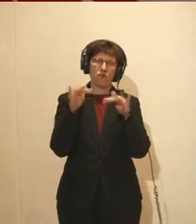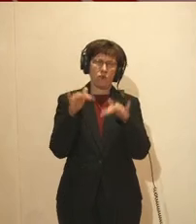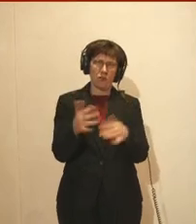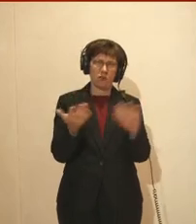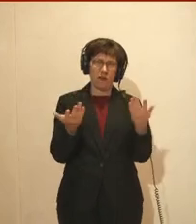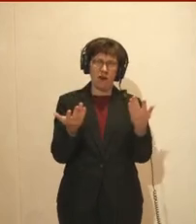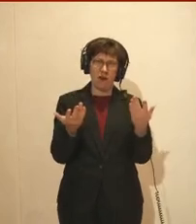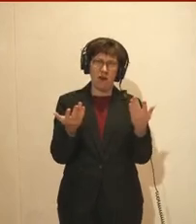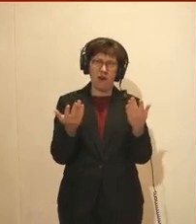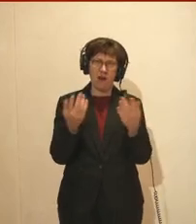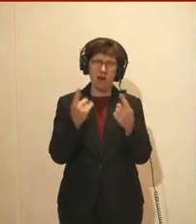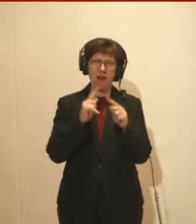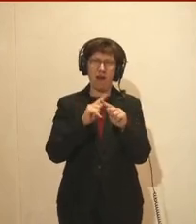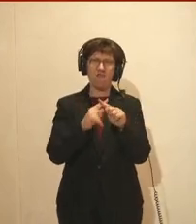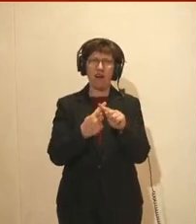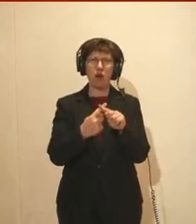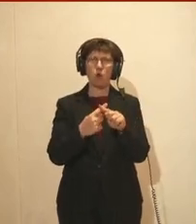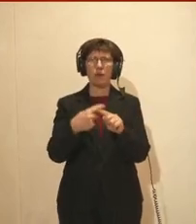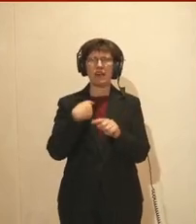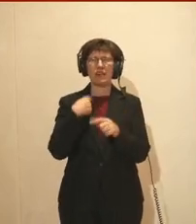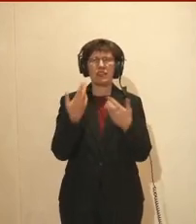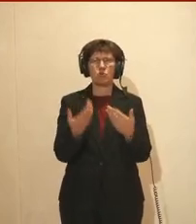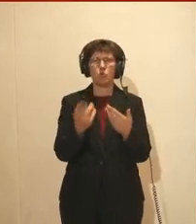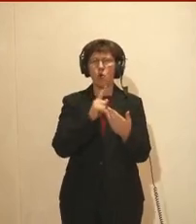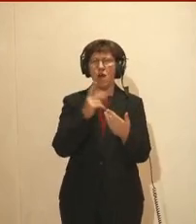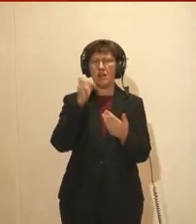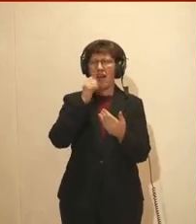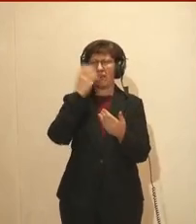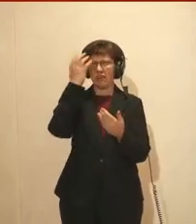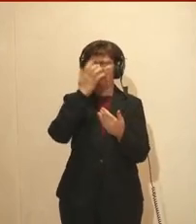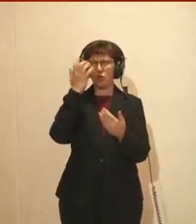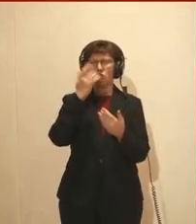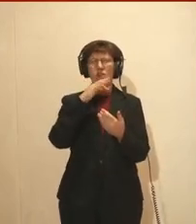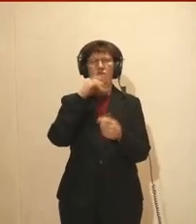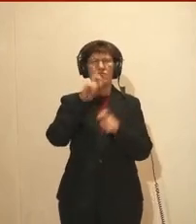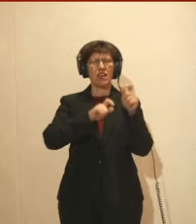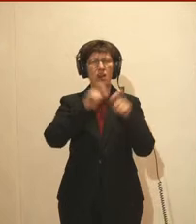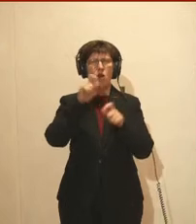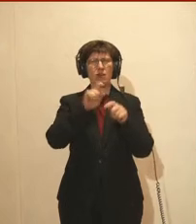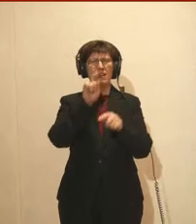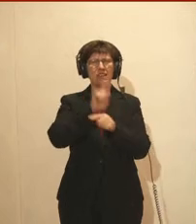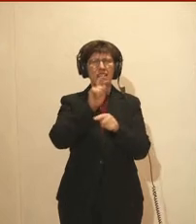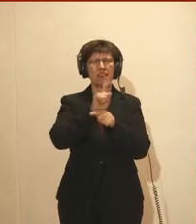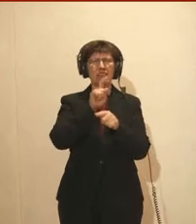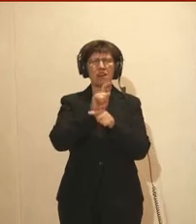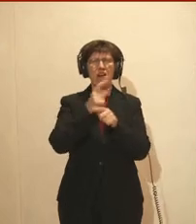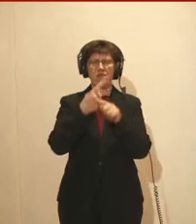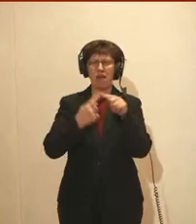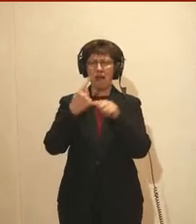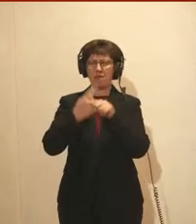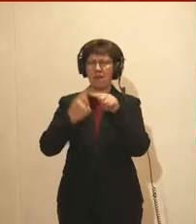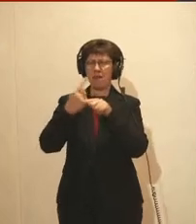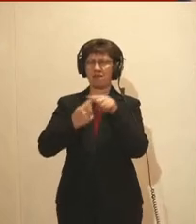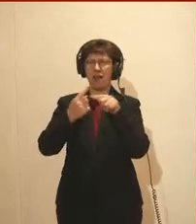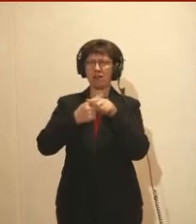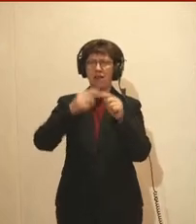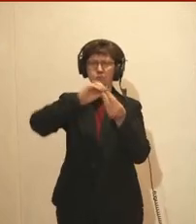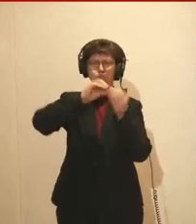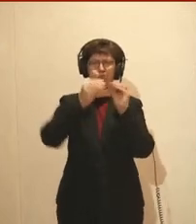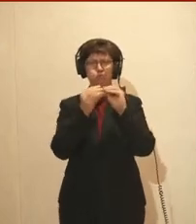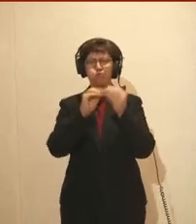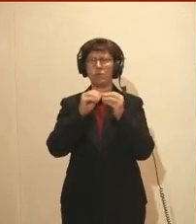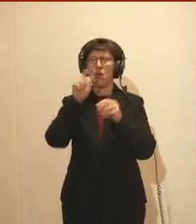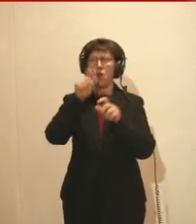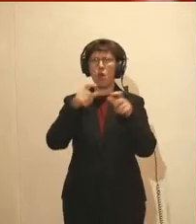weil ich mir so noch nicht habe vorstellen können wie so viele digitale bausteine so viele